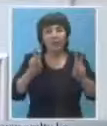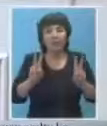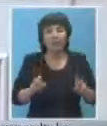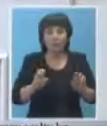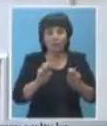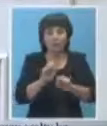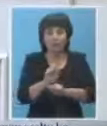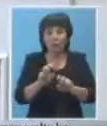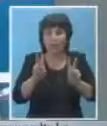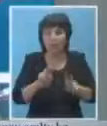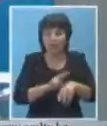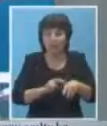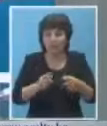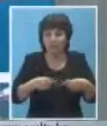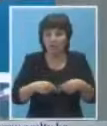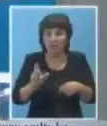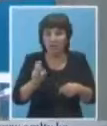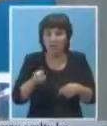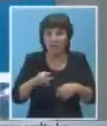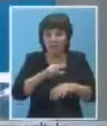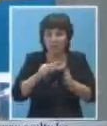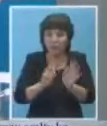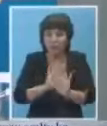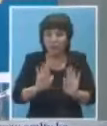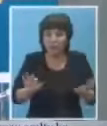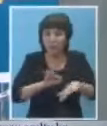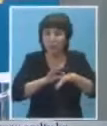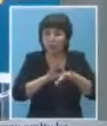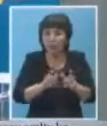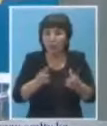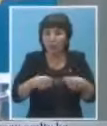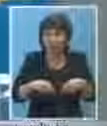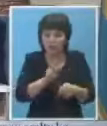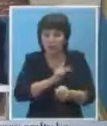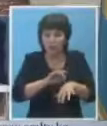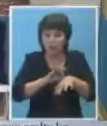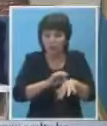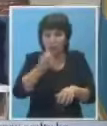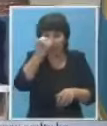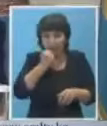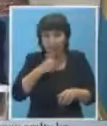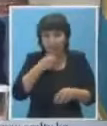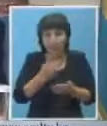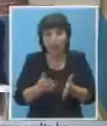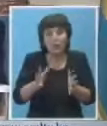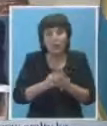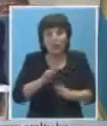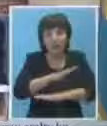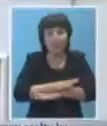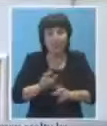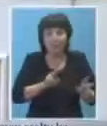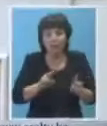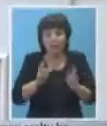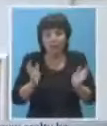құқық қорғау органдарының қызметкерлеріне Экспо 2017 көрмесін өткізген кезде үйлесімді жұмыс жүргізген үшін алғыс айттым. Олар тәртіп пен